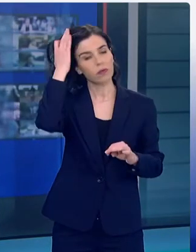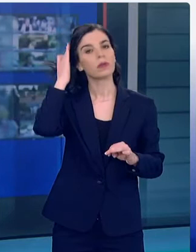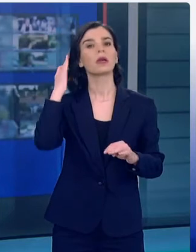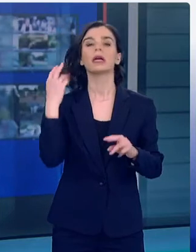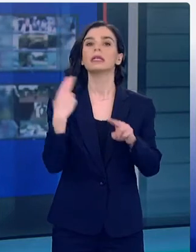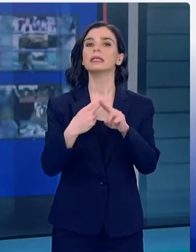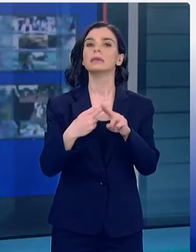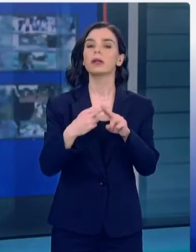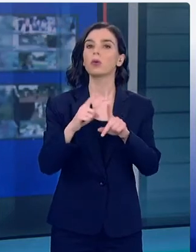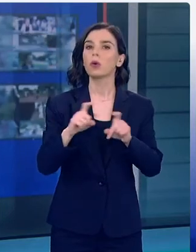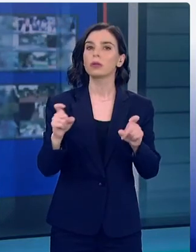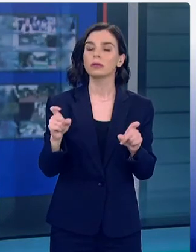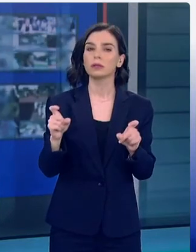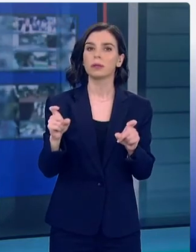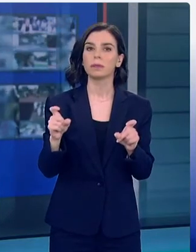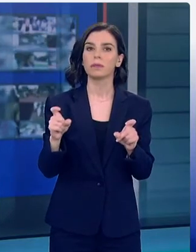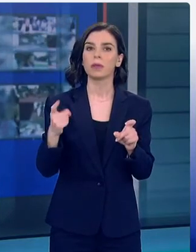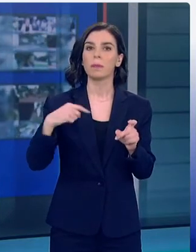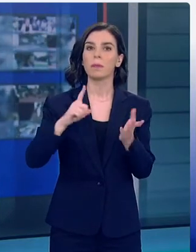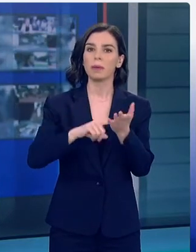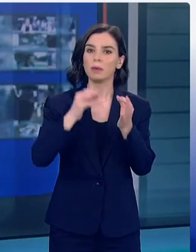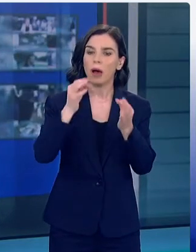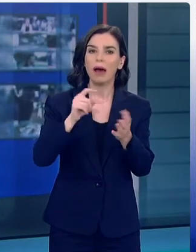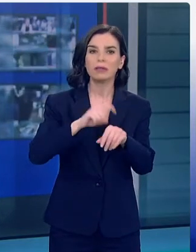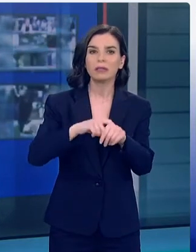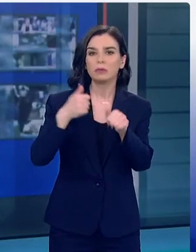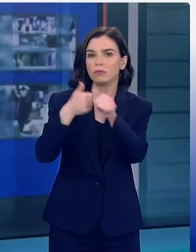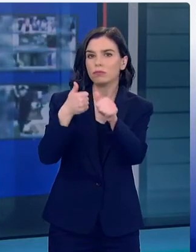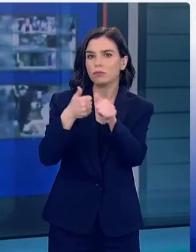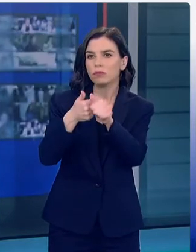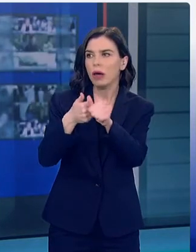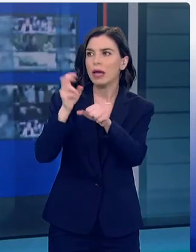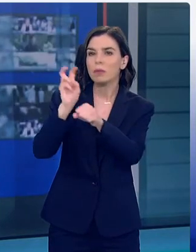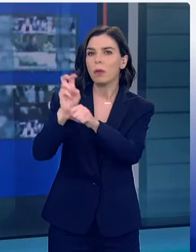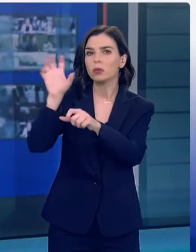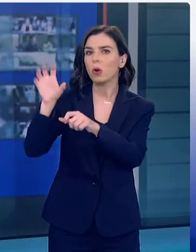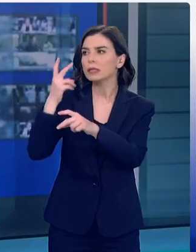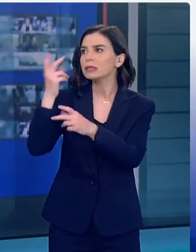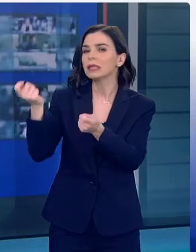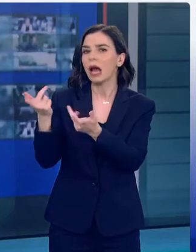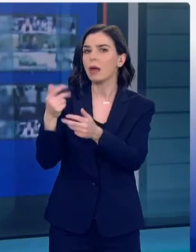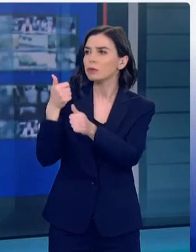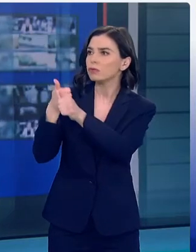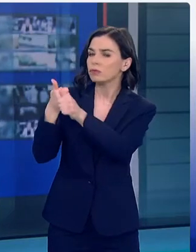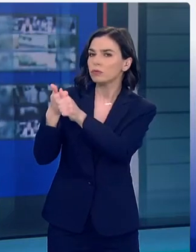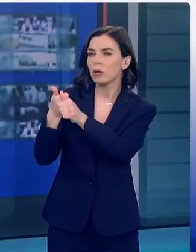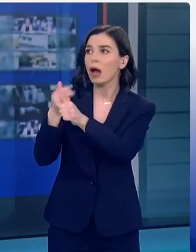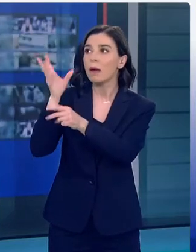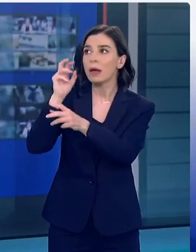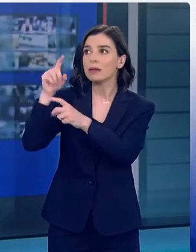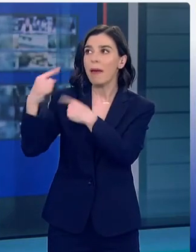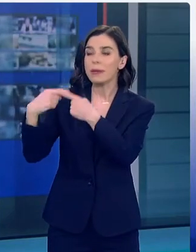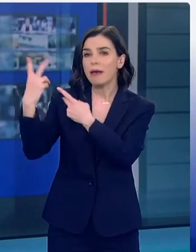πολύ σημαντικό να πούμε εδώ ότι παρακολουθούμε. Και τι κάνουν οι άλλες χώρες. Έτσι, βλέπουμε, μαθαίνουμε και από την εμπειρία των άλλων